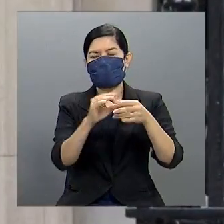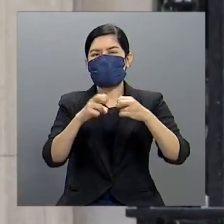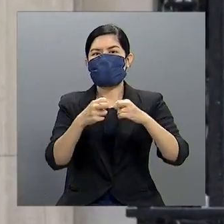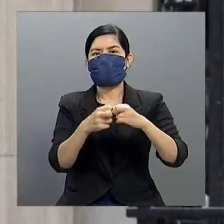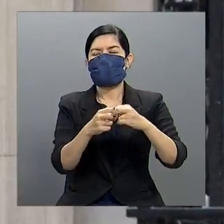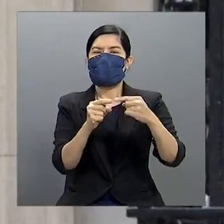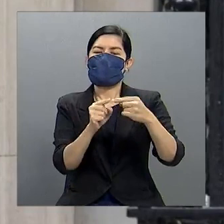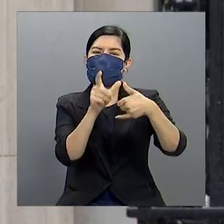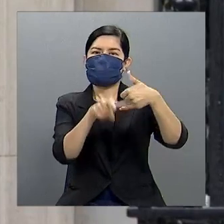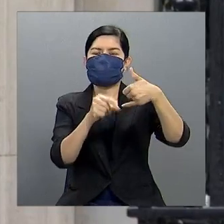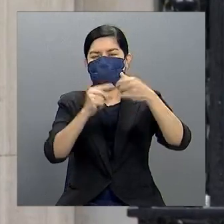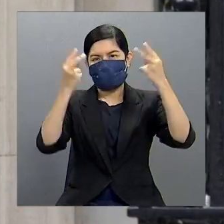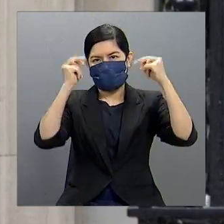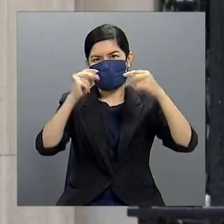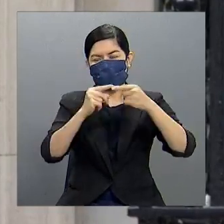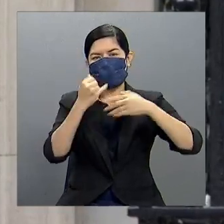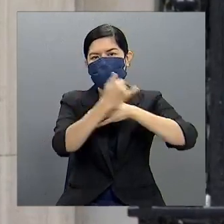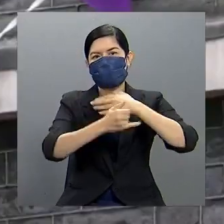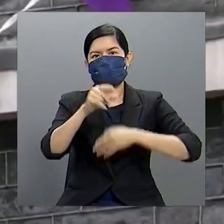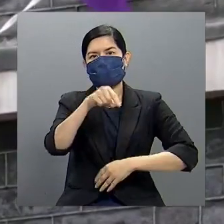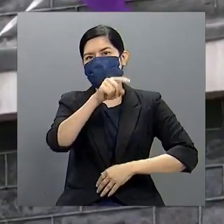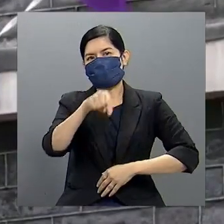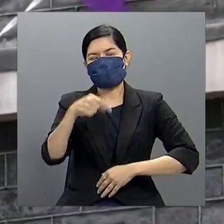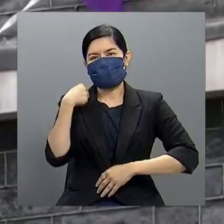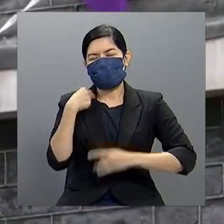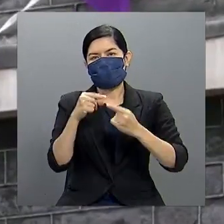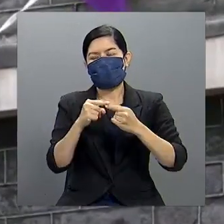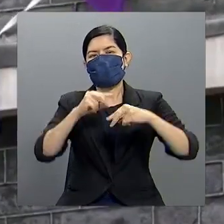เมิดมาตรการควบคุมการระบาดของโควิด-19 ด้วย